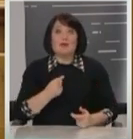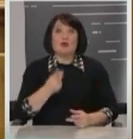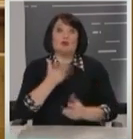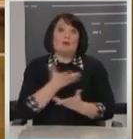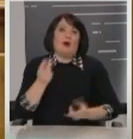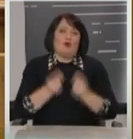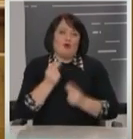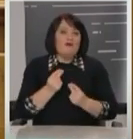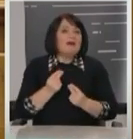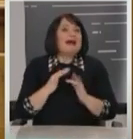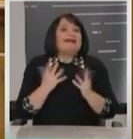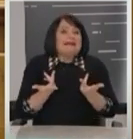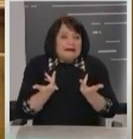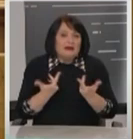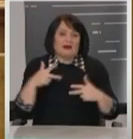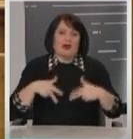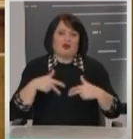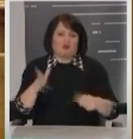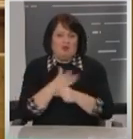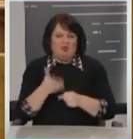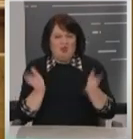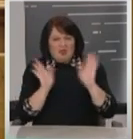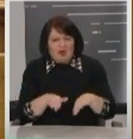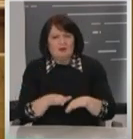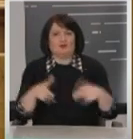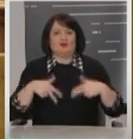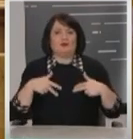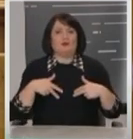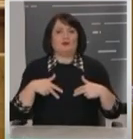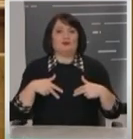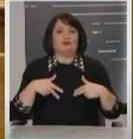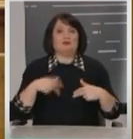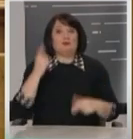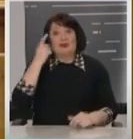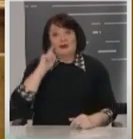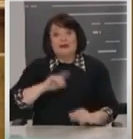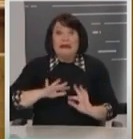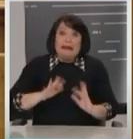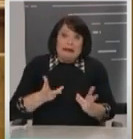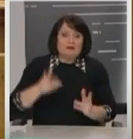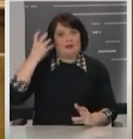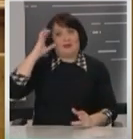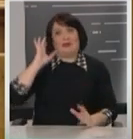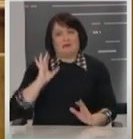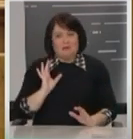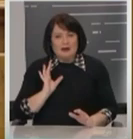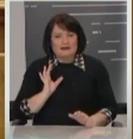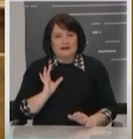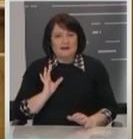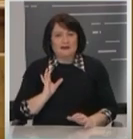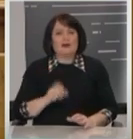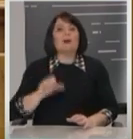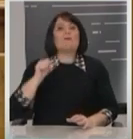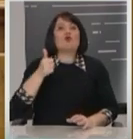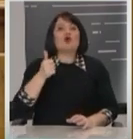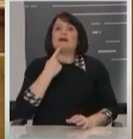κράτος. Θα γκρεμίσουμε το κράτος. Δεν ξέρει βέβαια ή δεν θυμάται ότι αυτοί που πρώτοι εισήγαγαν